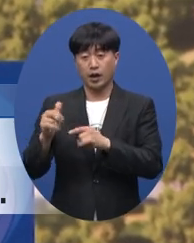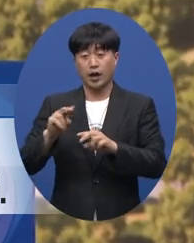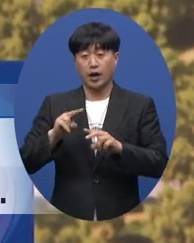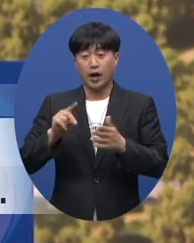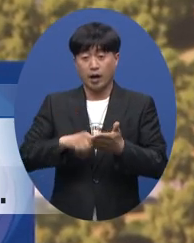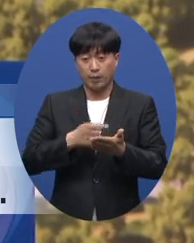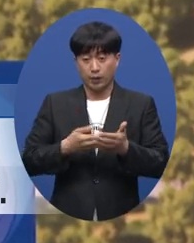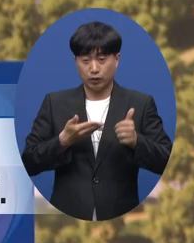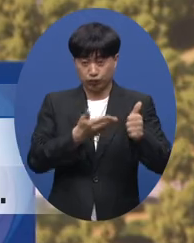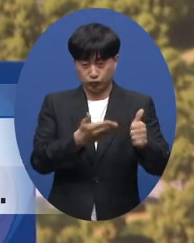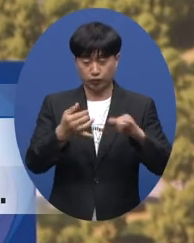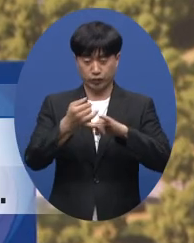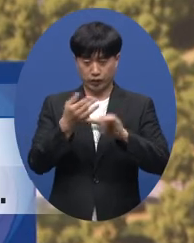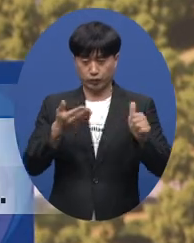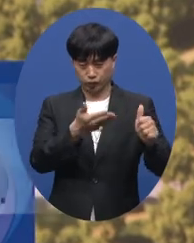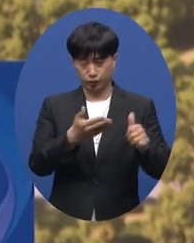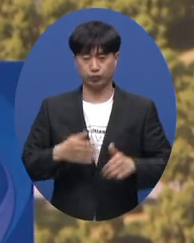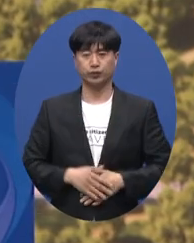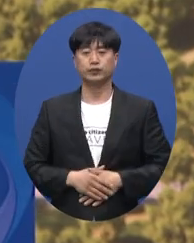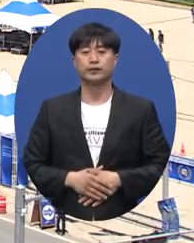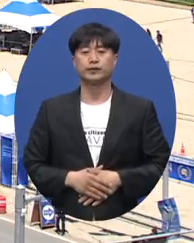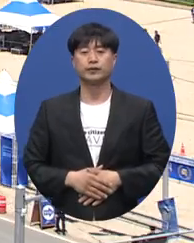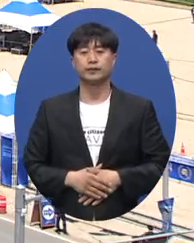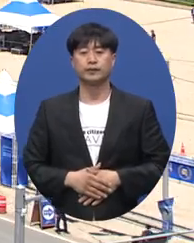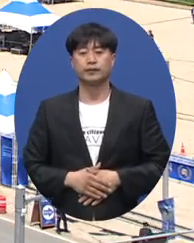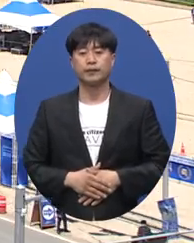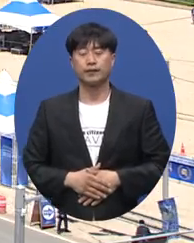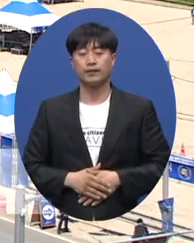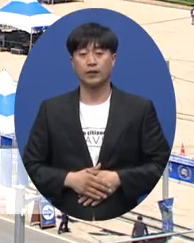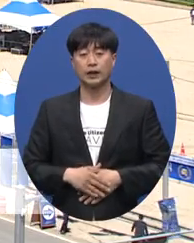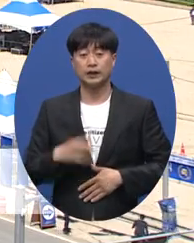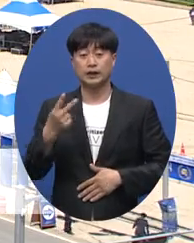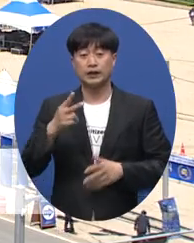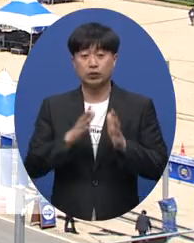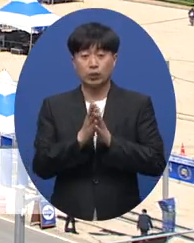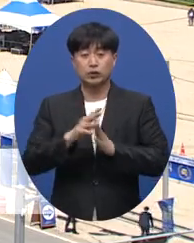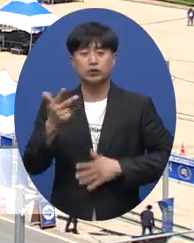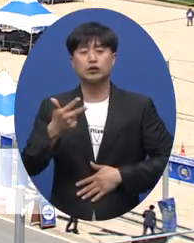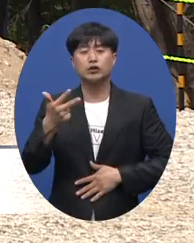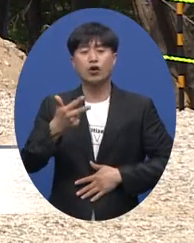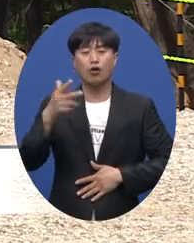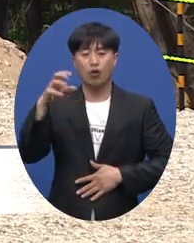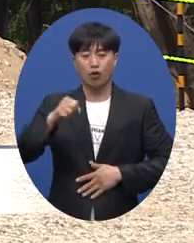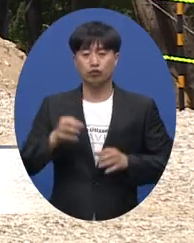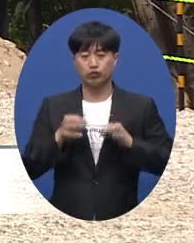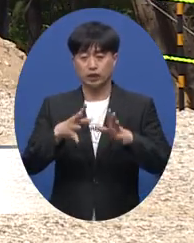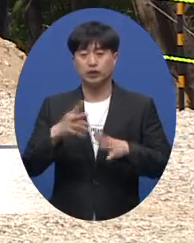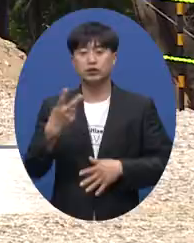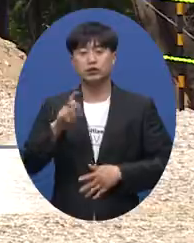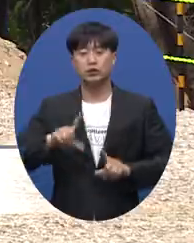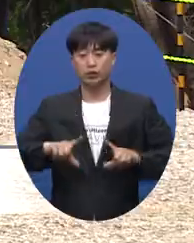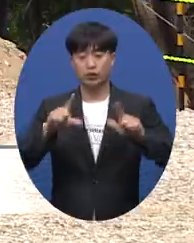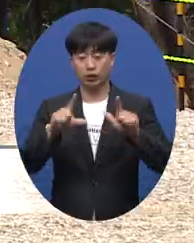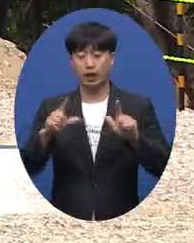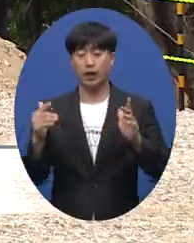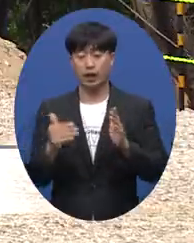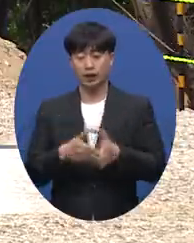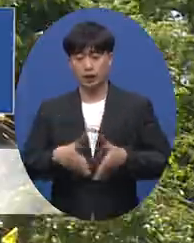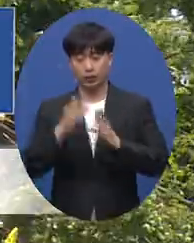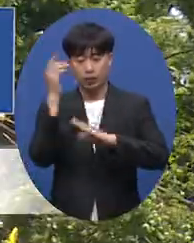평택 시민께 보답할 것을 약속드립니다. 총 2조 7천억 원을 투입해 오는 2021년까지 조성할